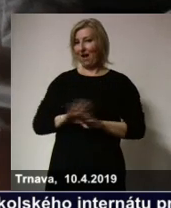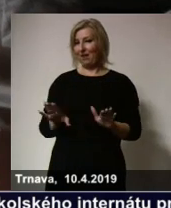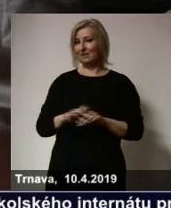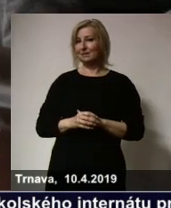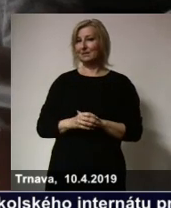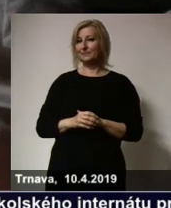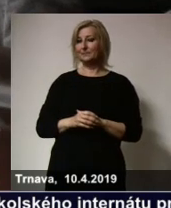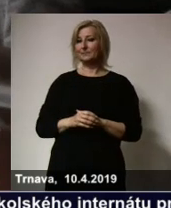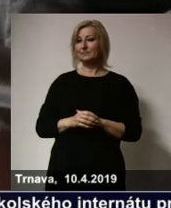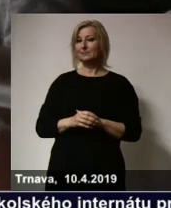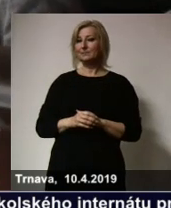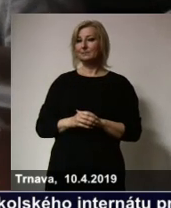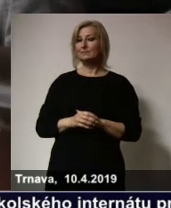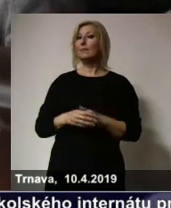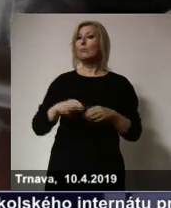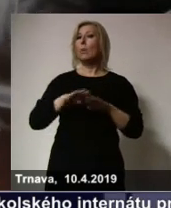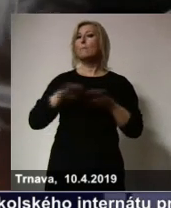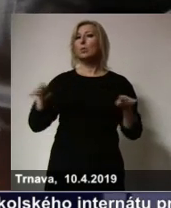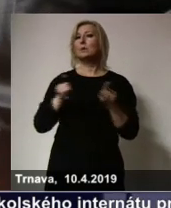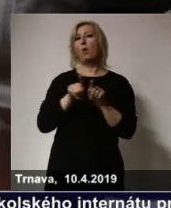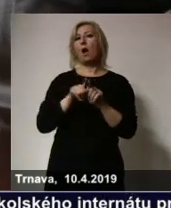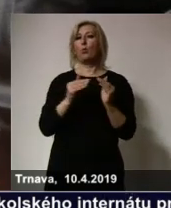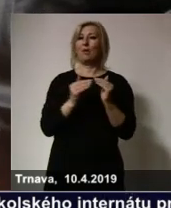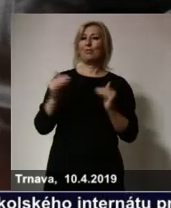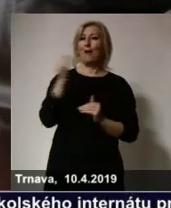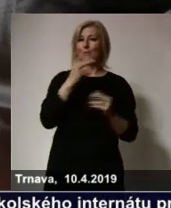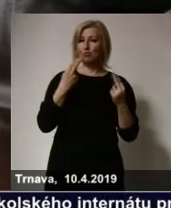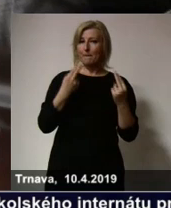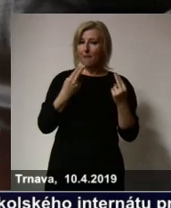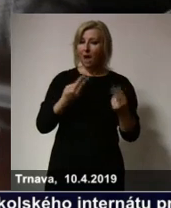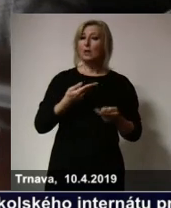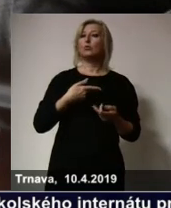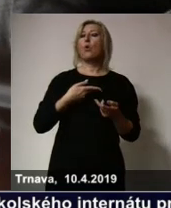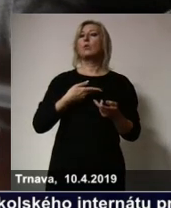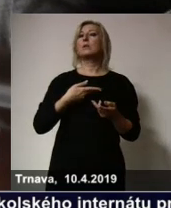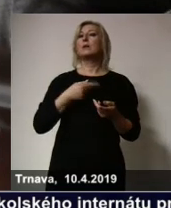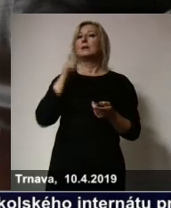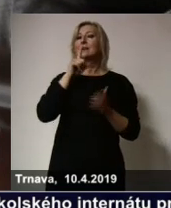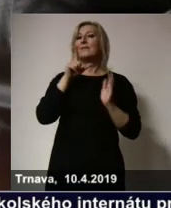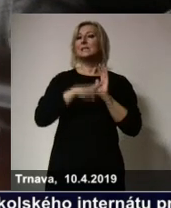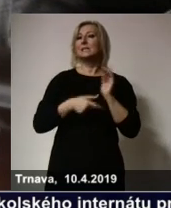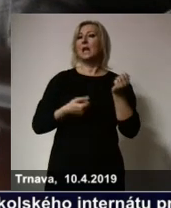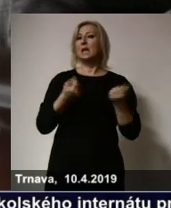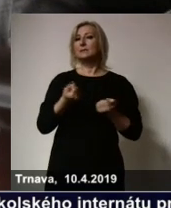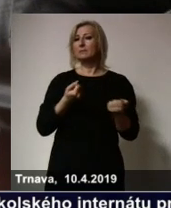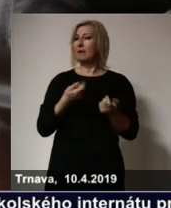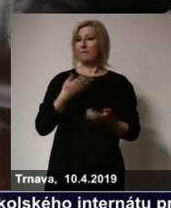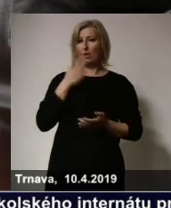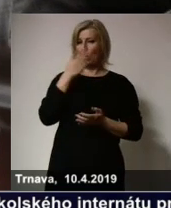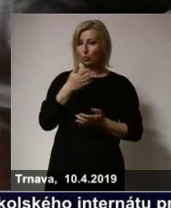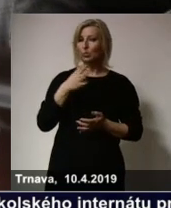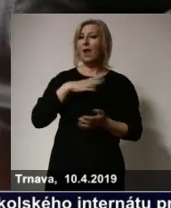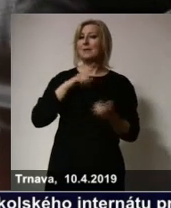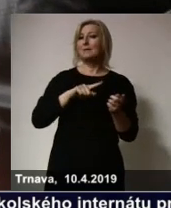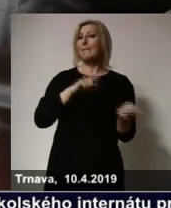toto zaradenie nehnuteľnosti ako prebytočný majetok a odnať správy majetku a vykonať zámenu. V plnom